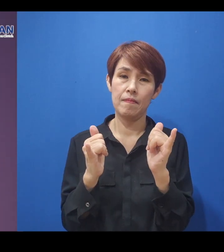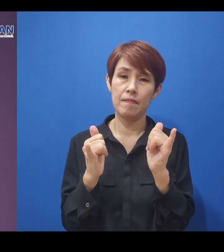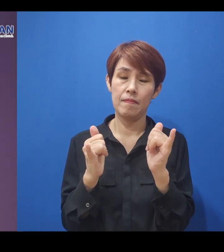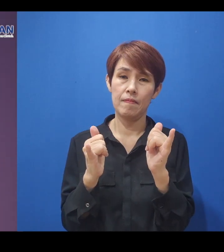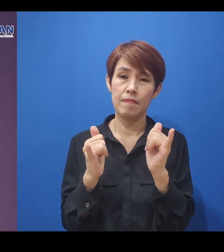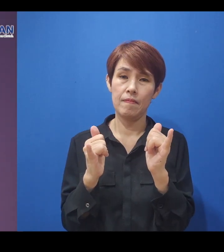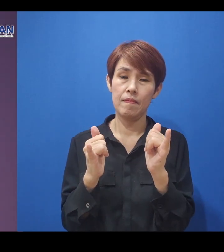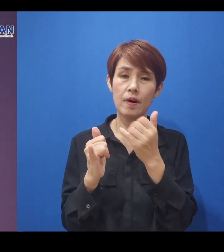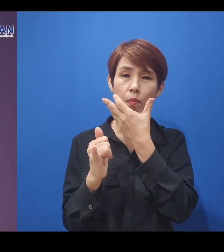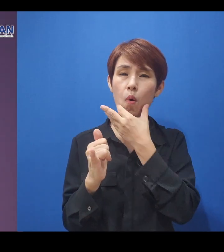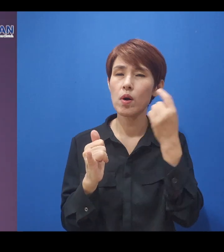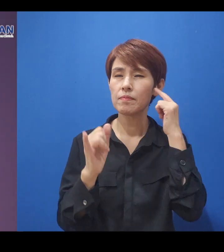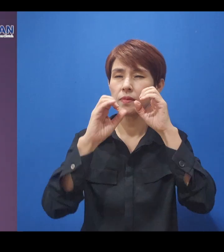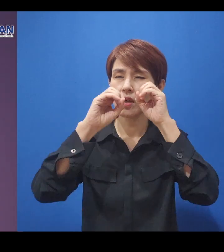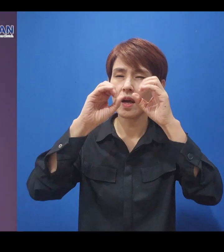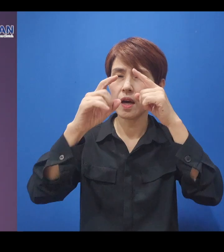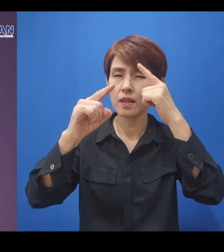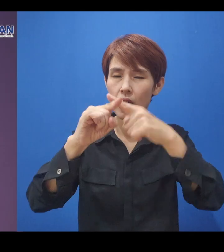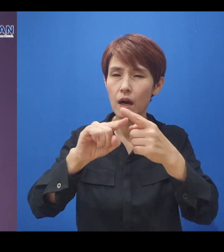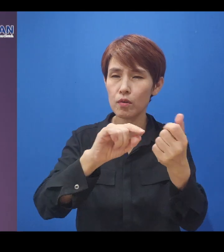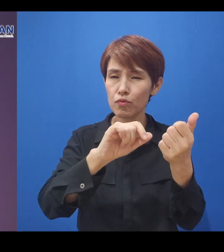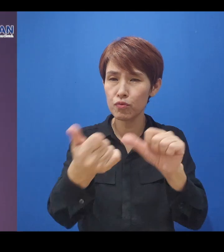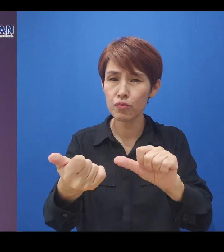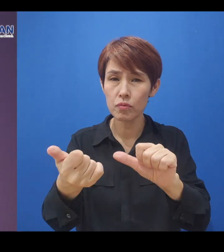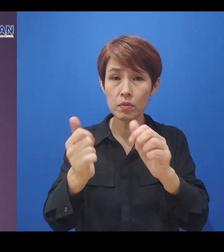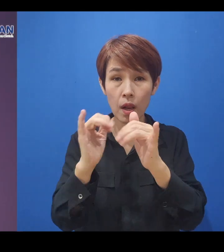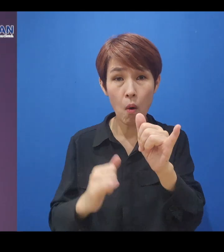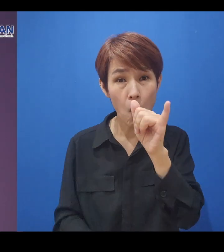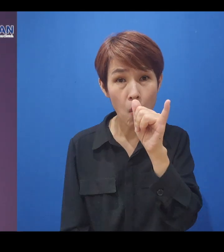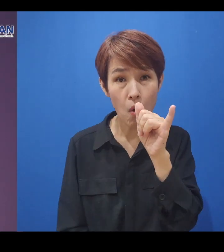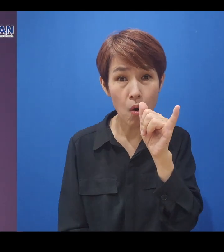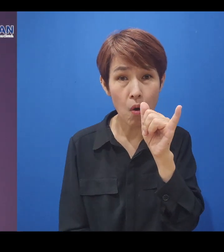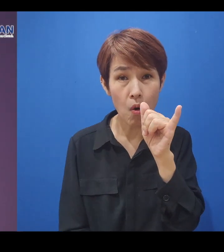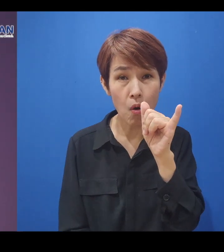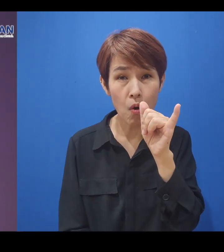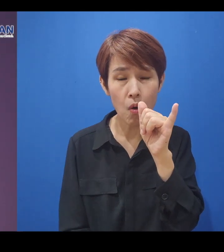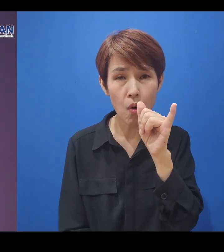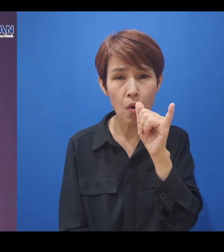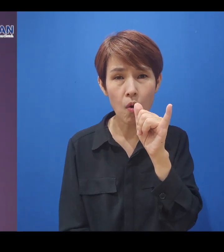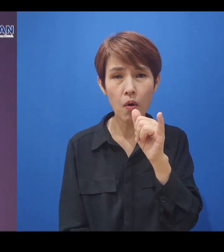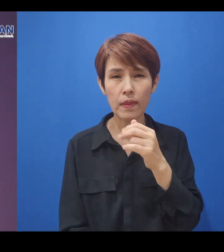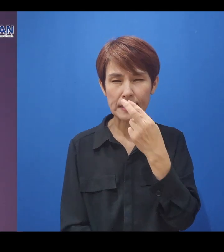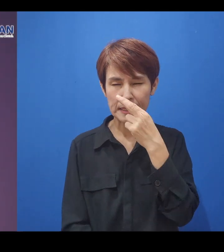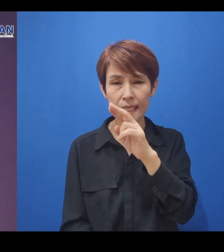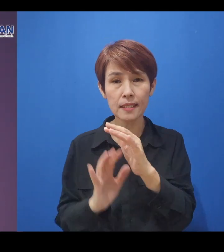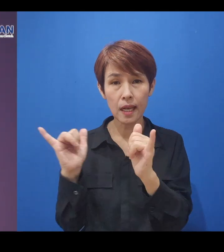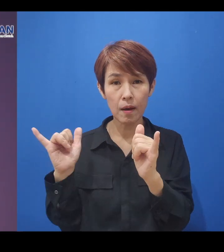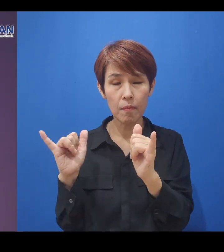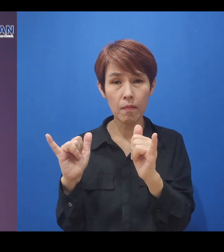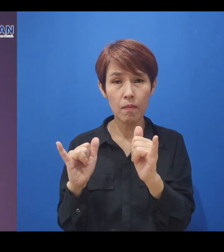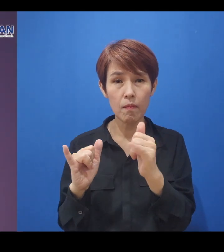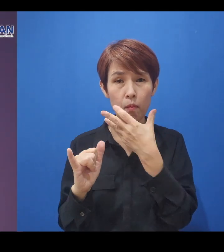사람이라도 복음 전하다가 순교당한 분이 있으세요? 나랑 아주 가까운 사람.